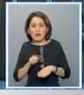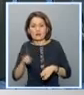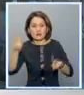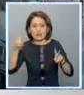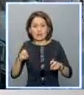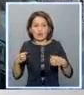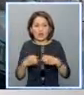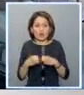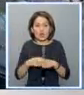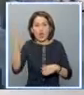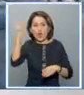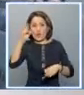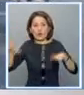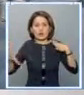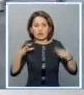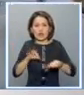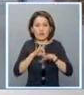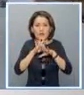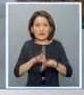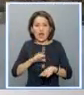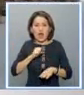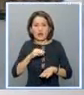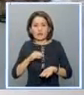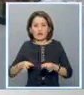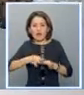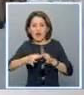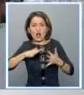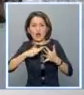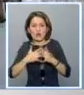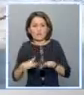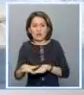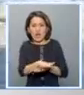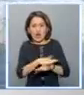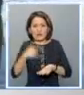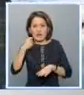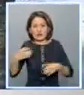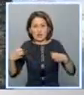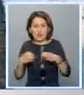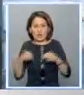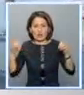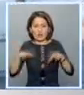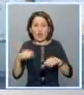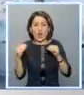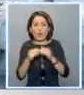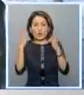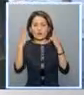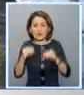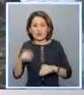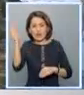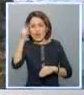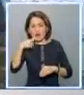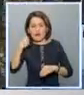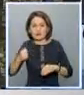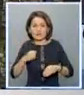командирлерінің комбат деп аталған оқу жиындары басталды. Олар Ахмирова ауылының аумағындағы әскери бөлімге жиналды. Осы жерде 10 күн бойы әскери